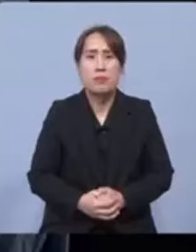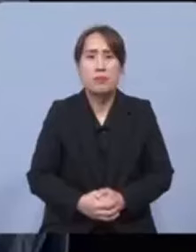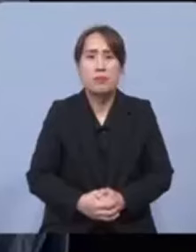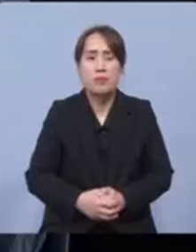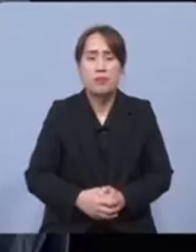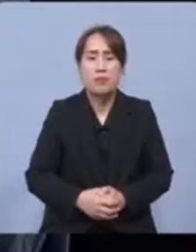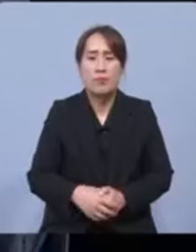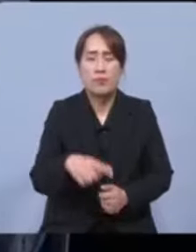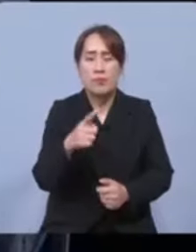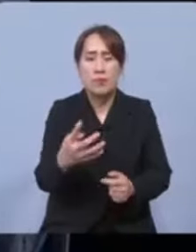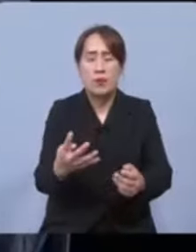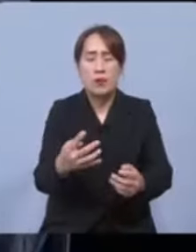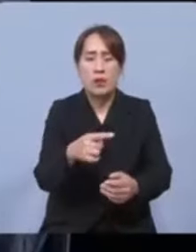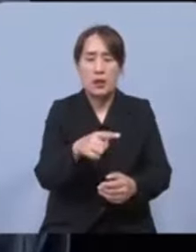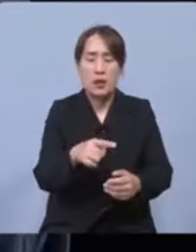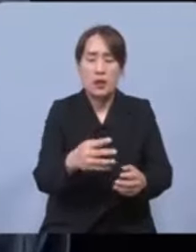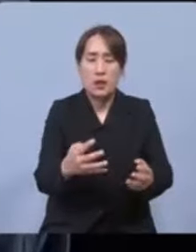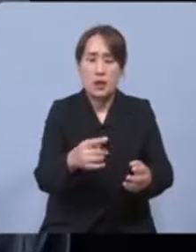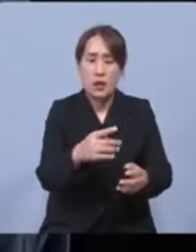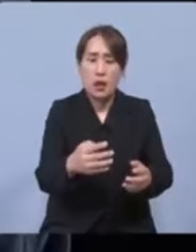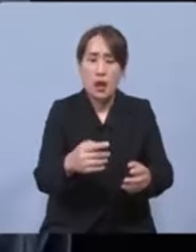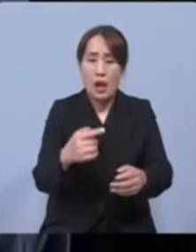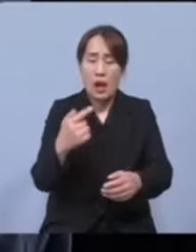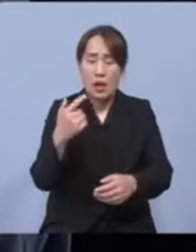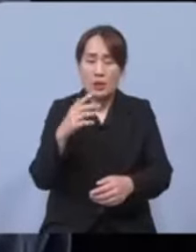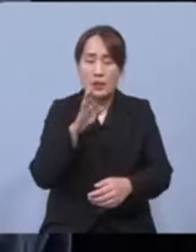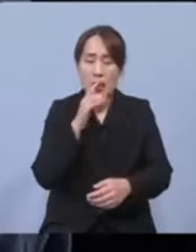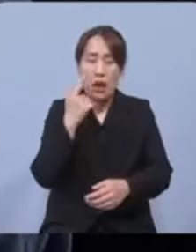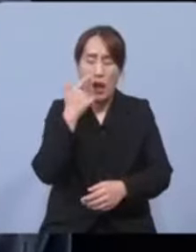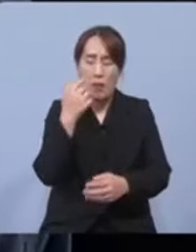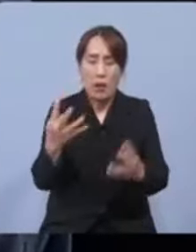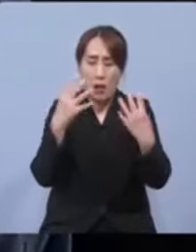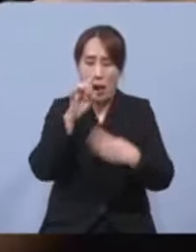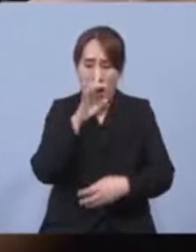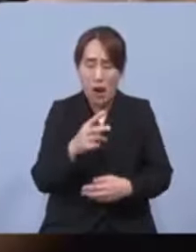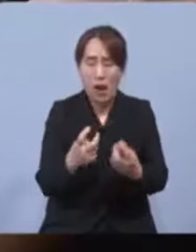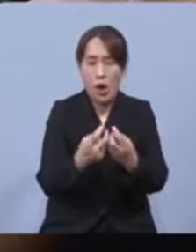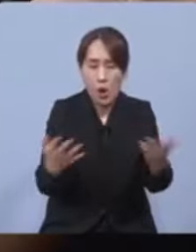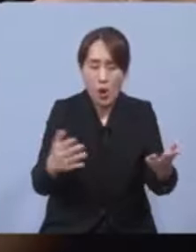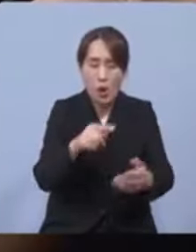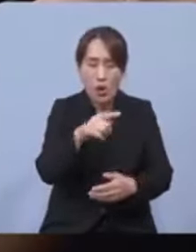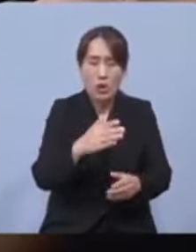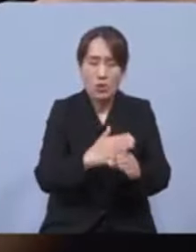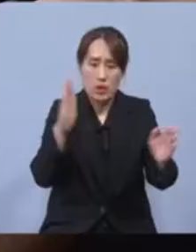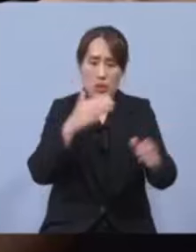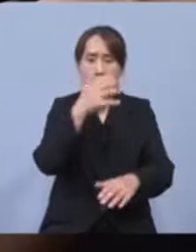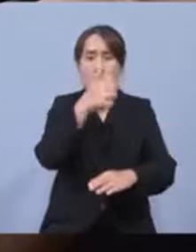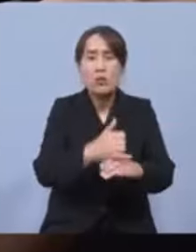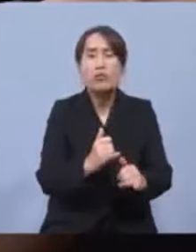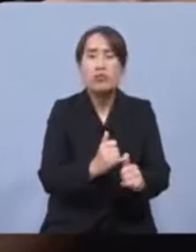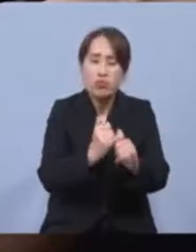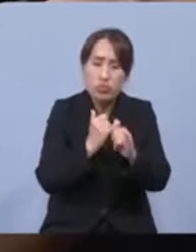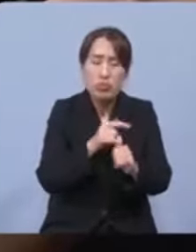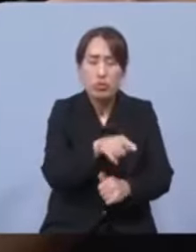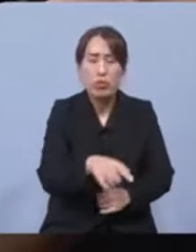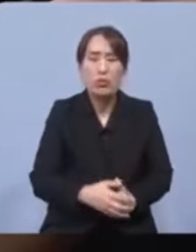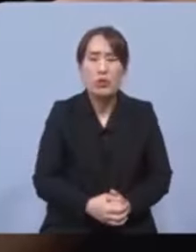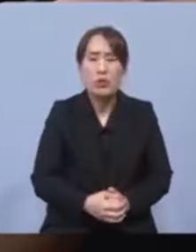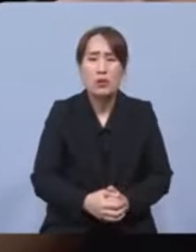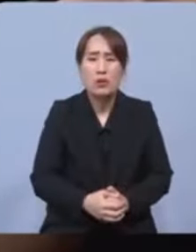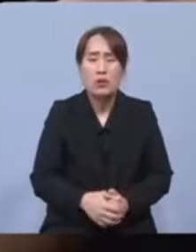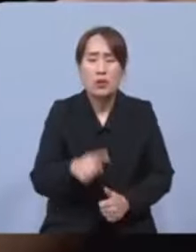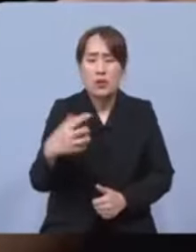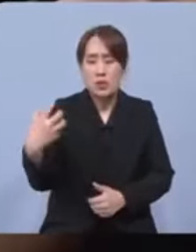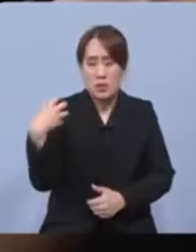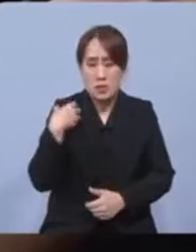되고 그렇게 해서 너무 절망적인 감을 느꼈기 때문에 어쩔 수 없이 그 선택을 할 수밖에 없 건데 그런